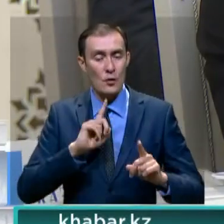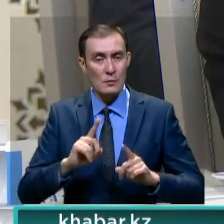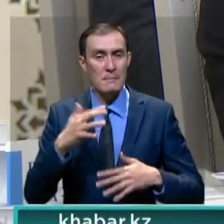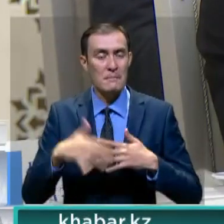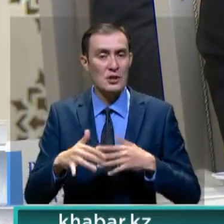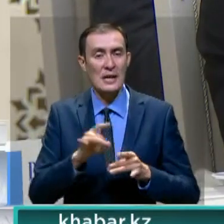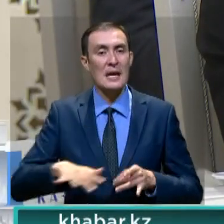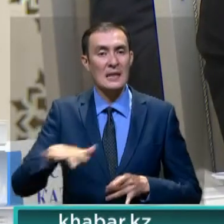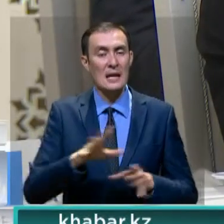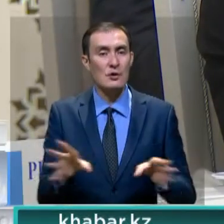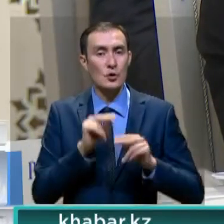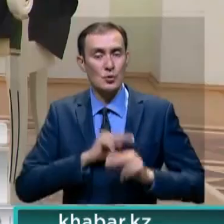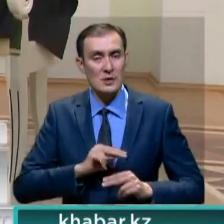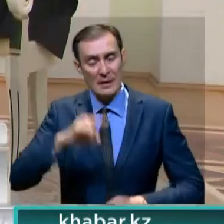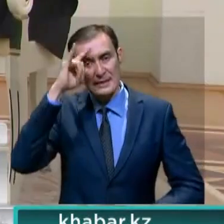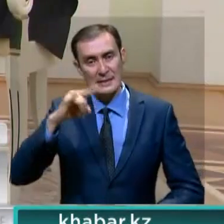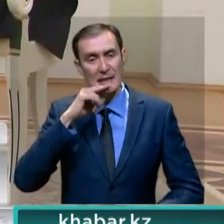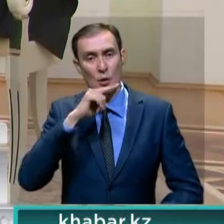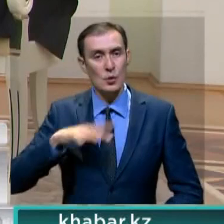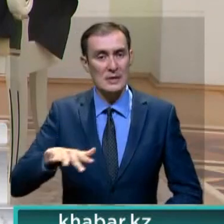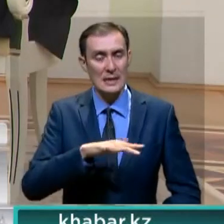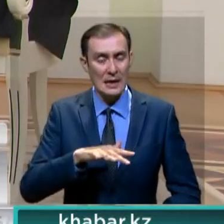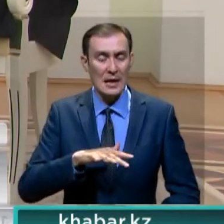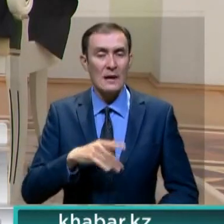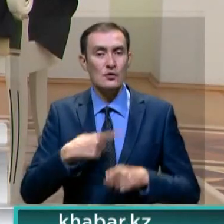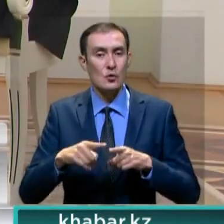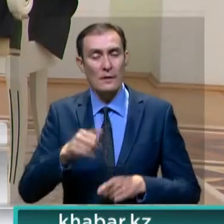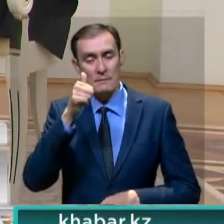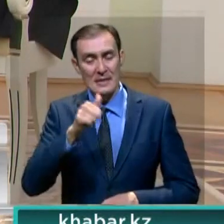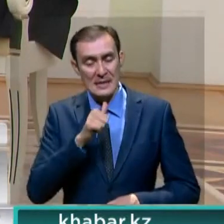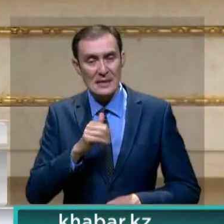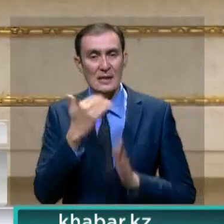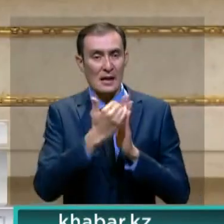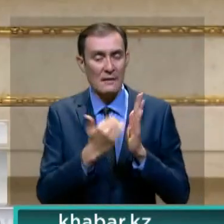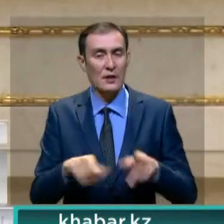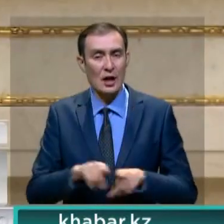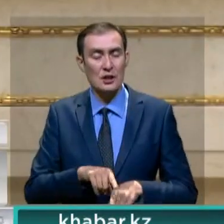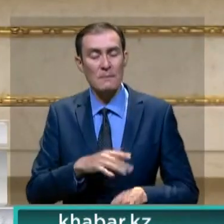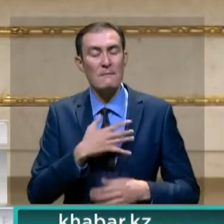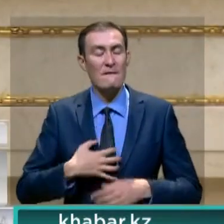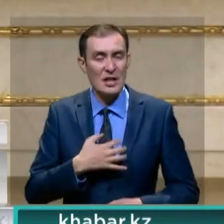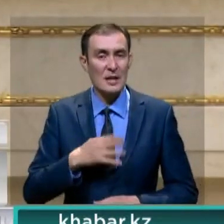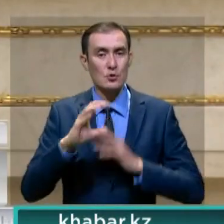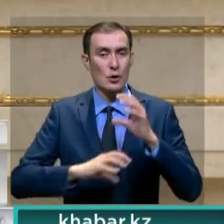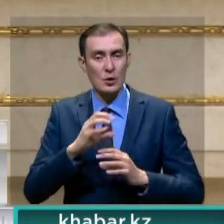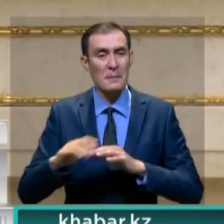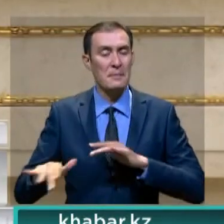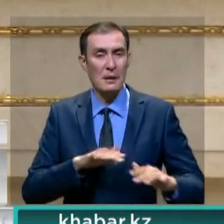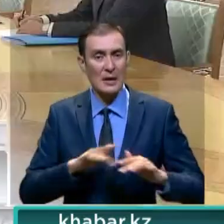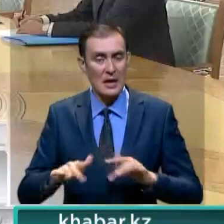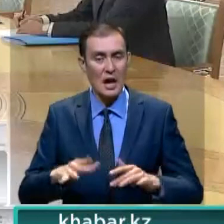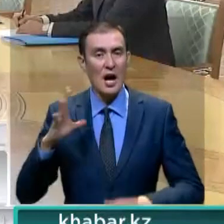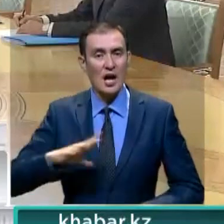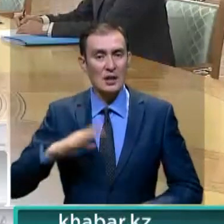сотрудничества казахстана и россии в ближайшие месяцы график президента также насыщен важными международными мероприятиями